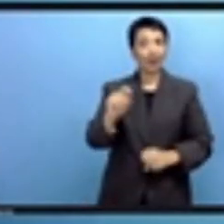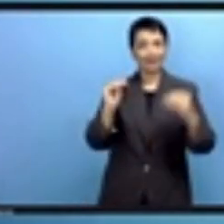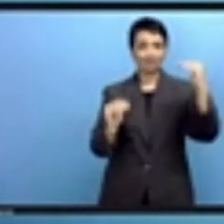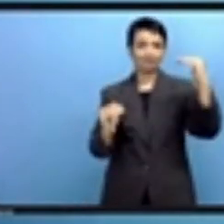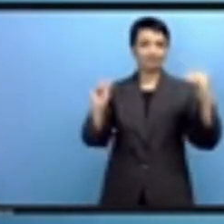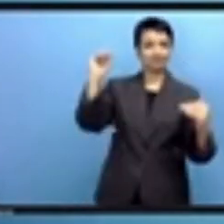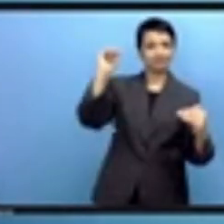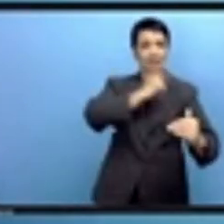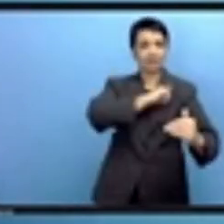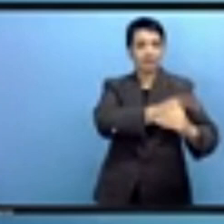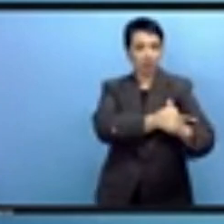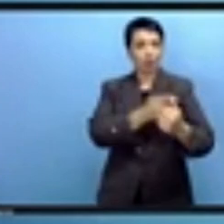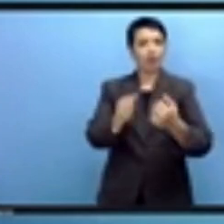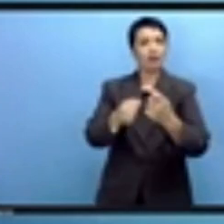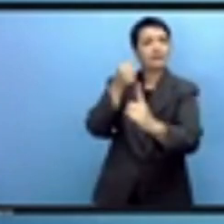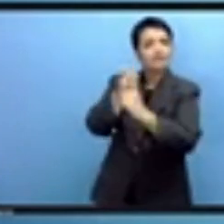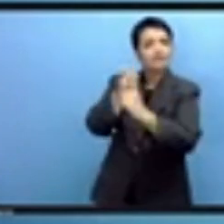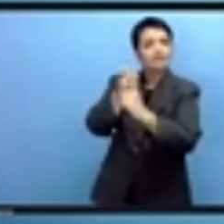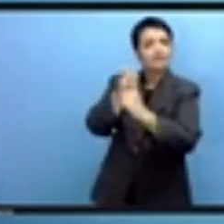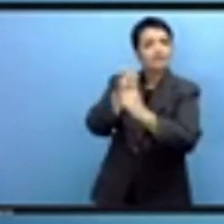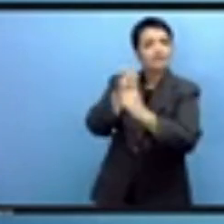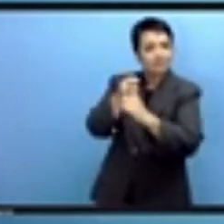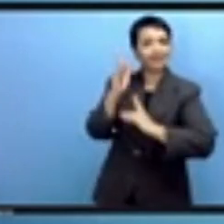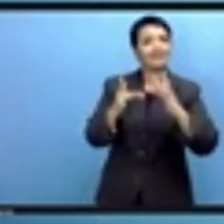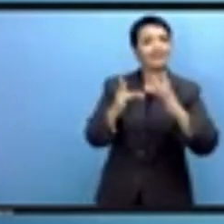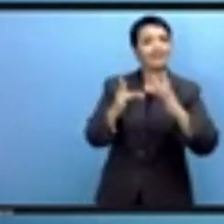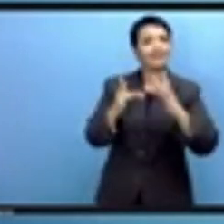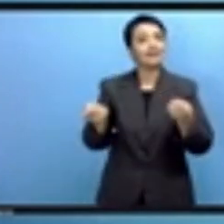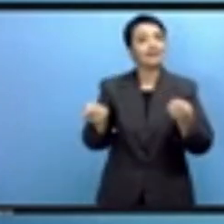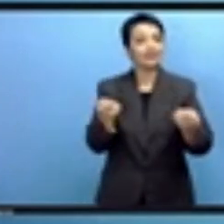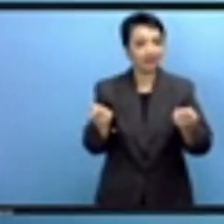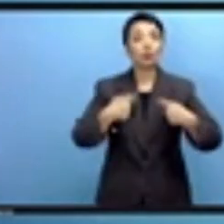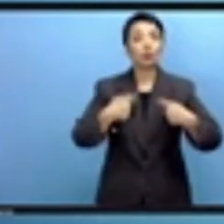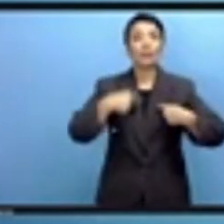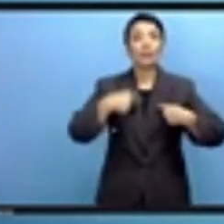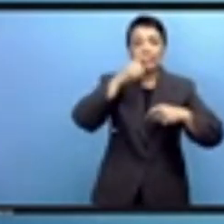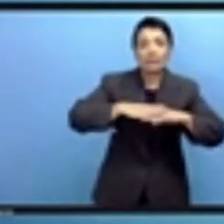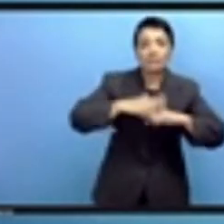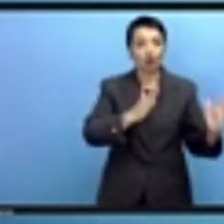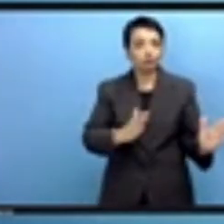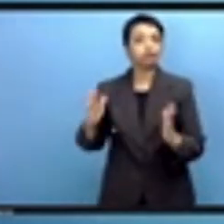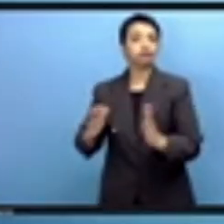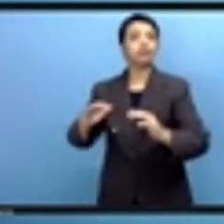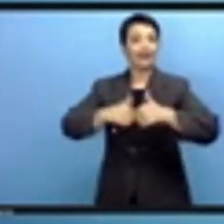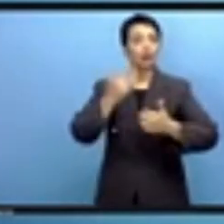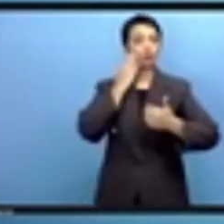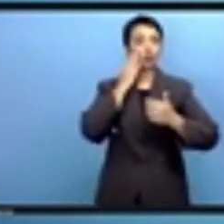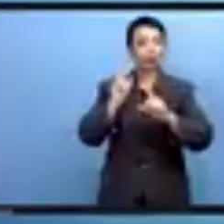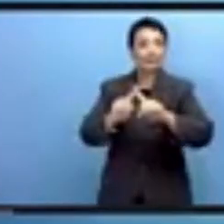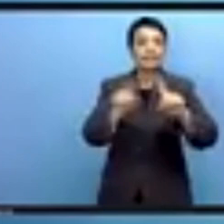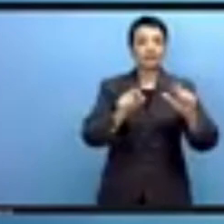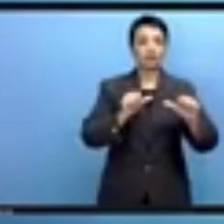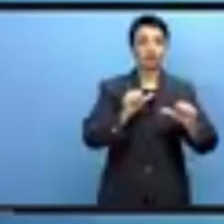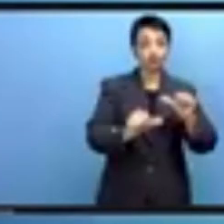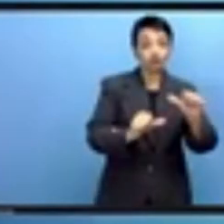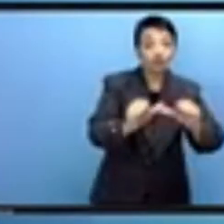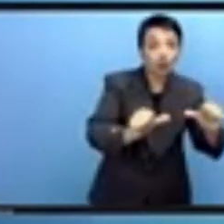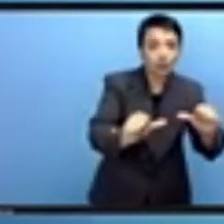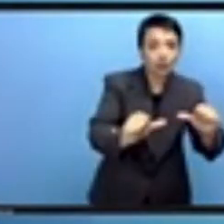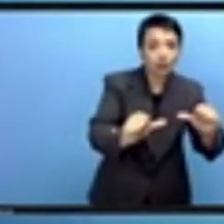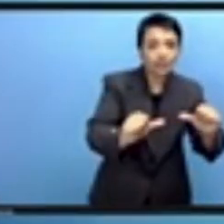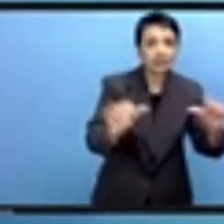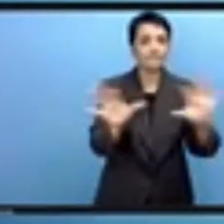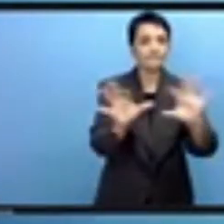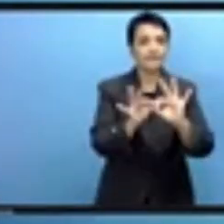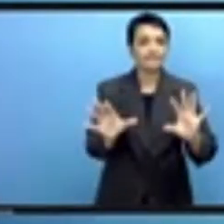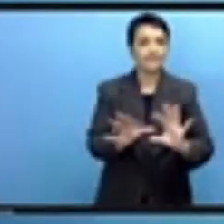因为在互联网治理的空间有不平等、不平衡，我们有